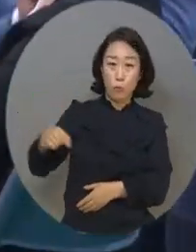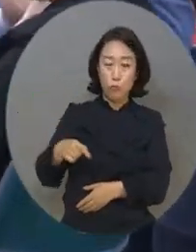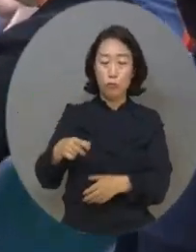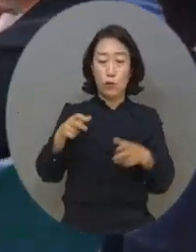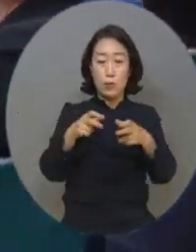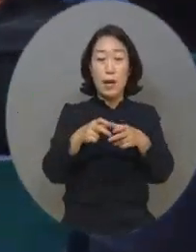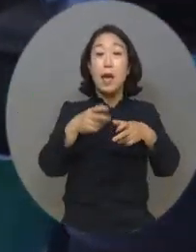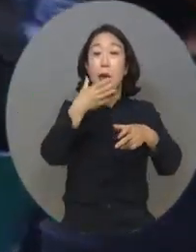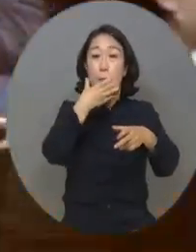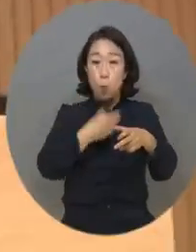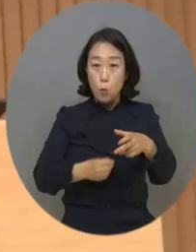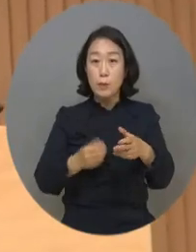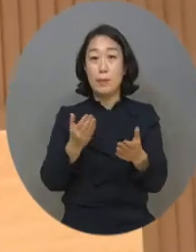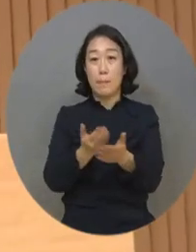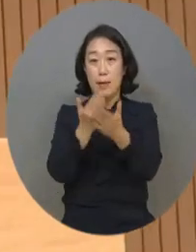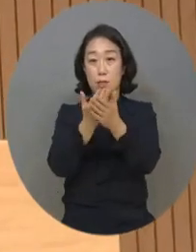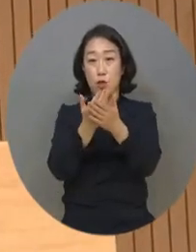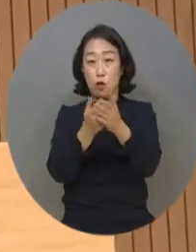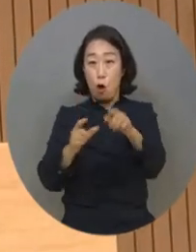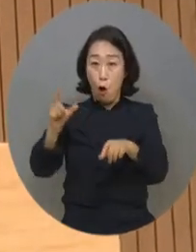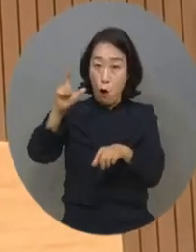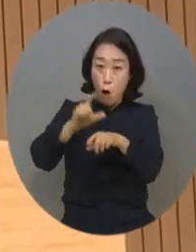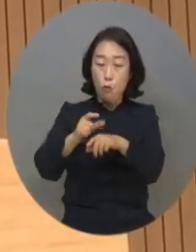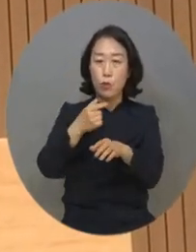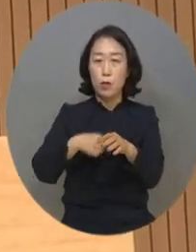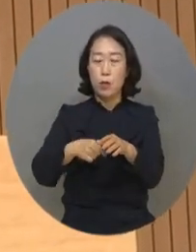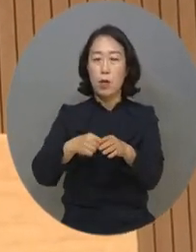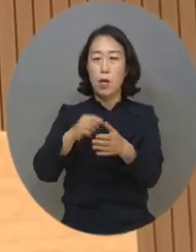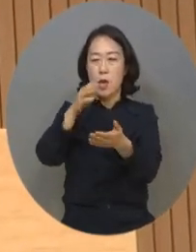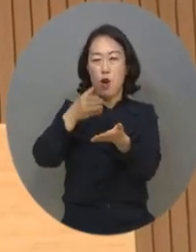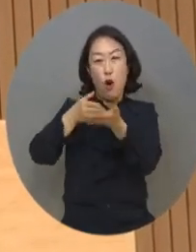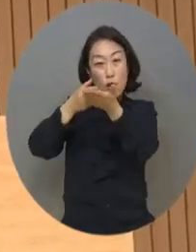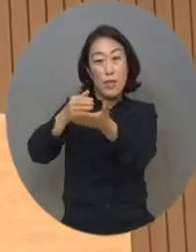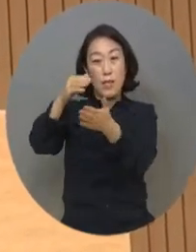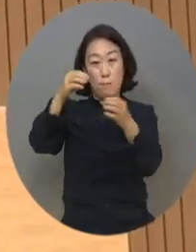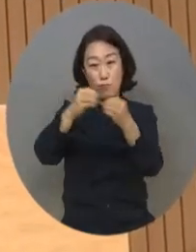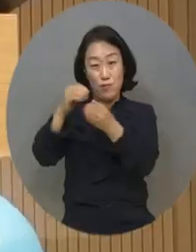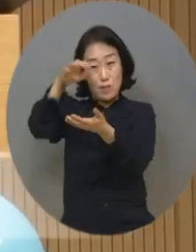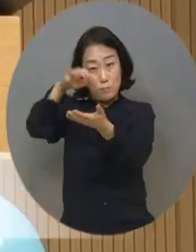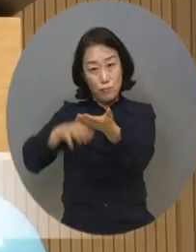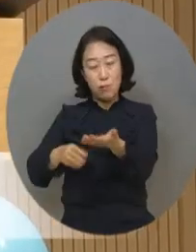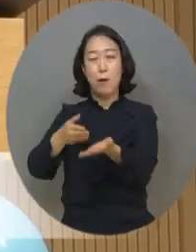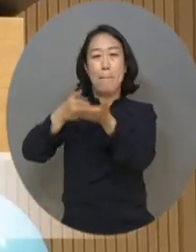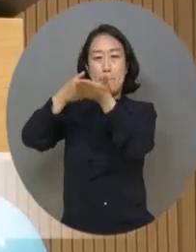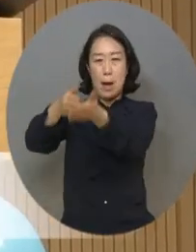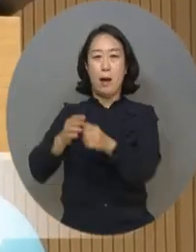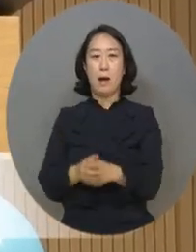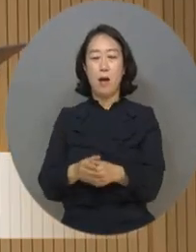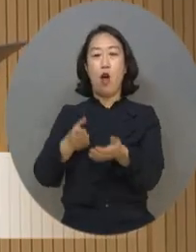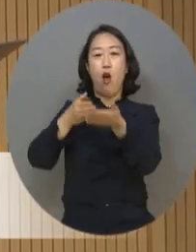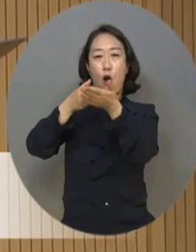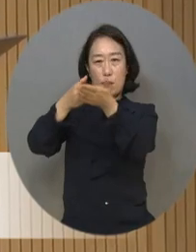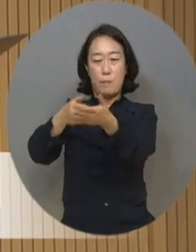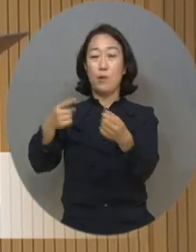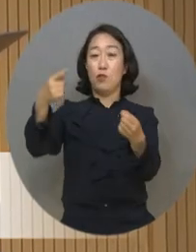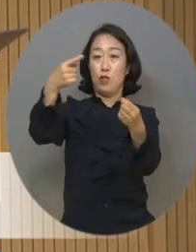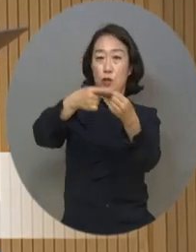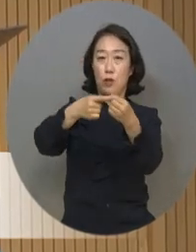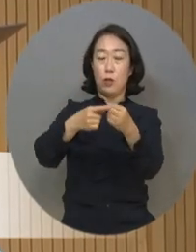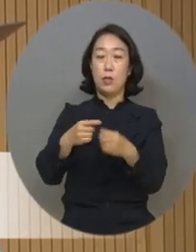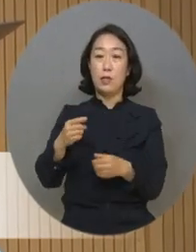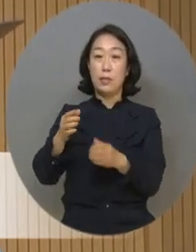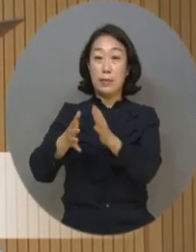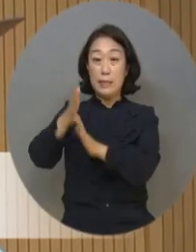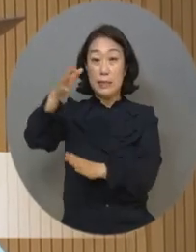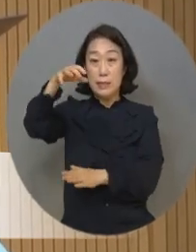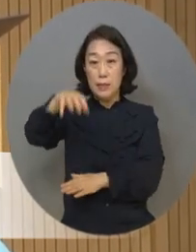장애인의 복지 증진을 위한 뜻을 건의문에 담아 전했습니다. 건의문 1.